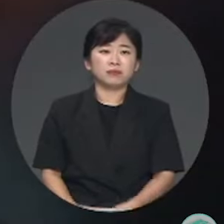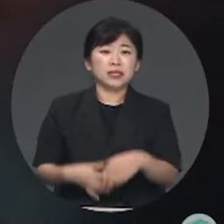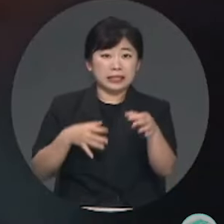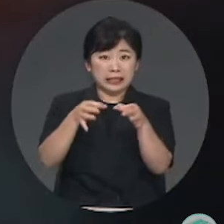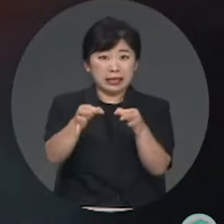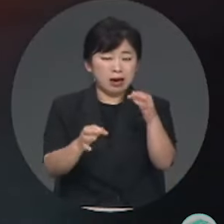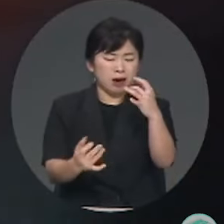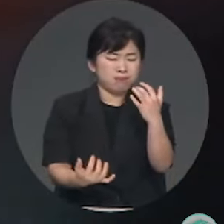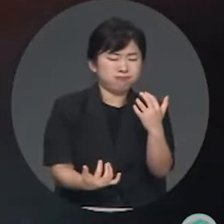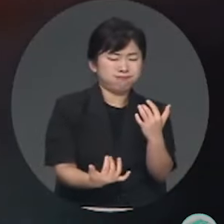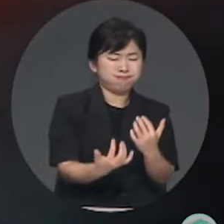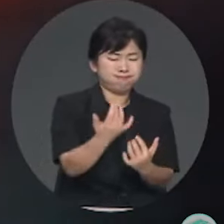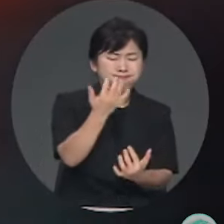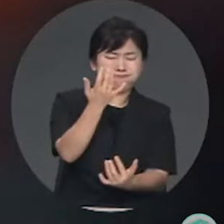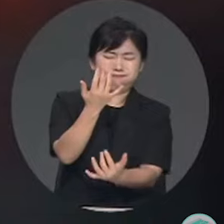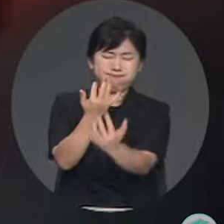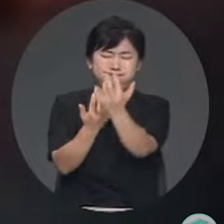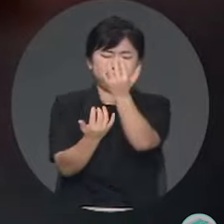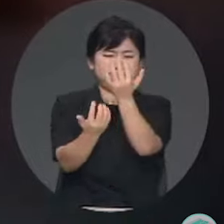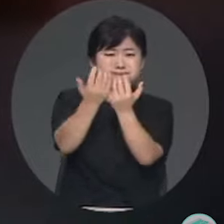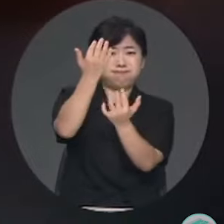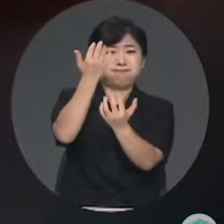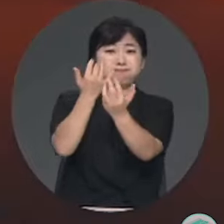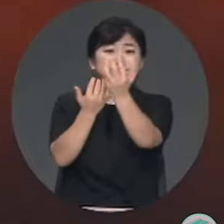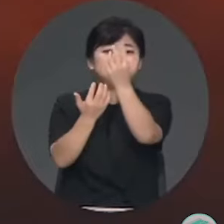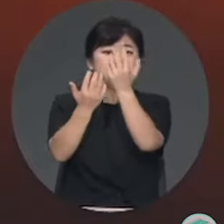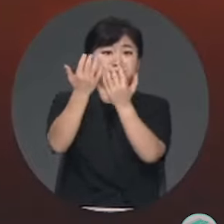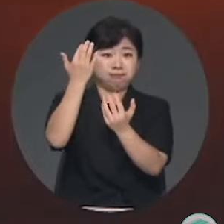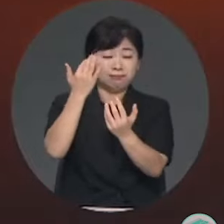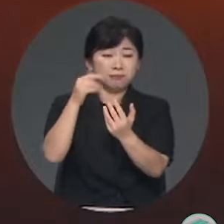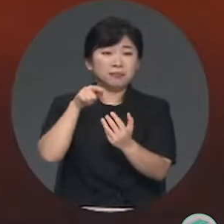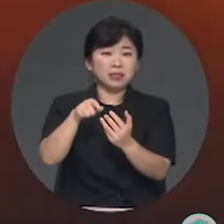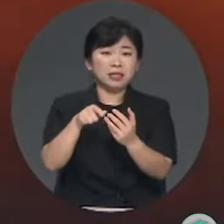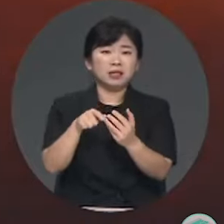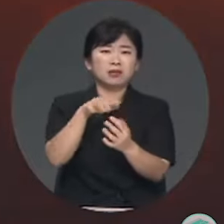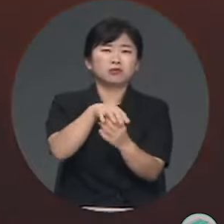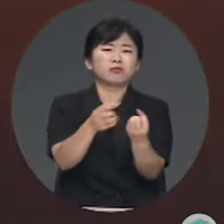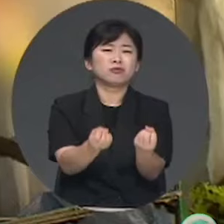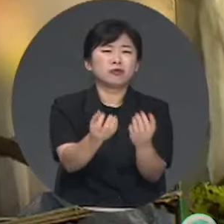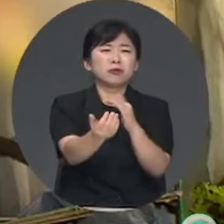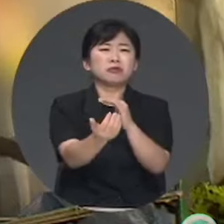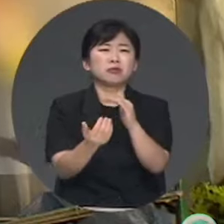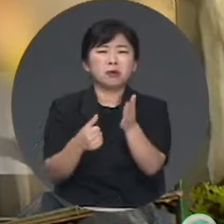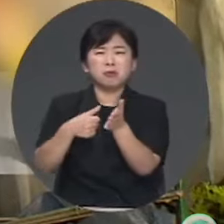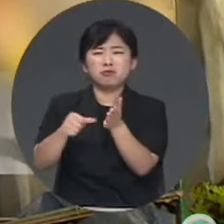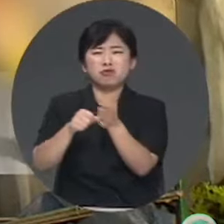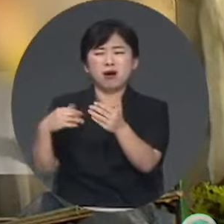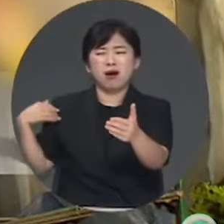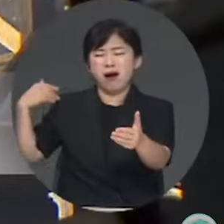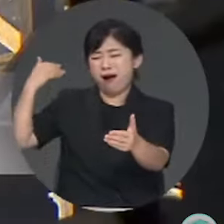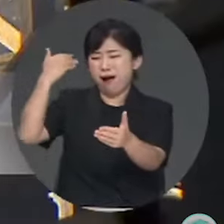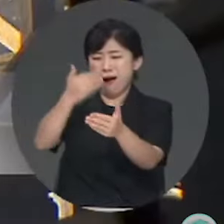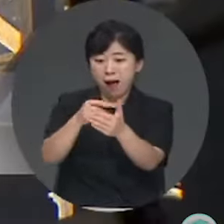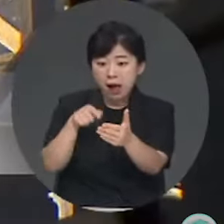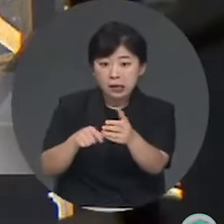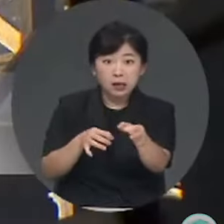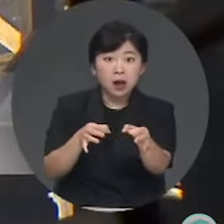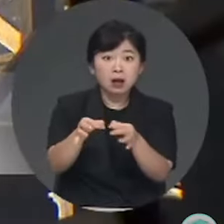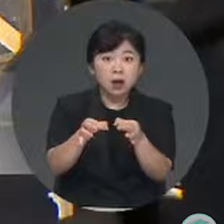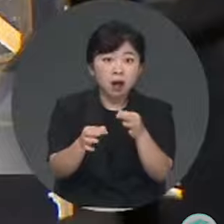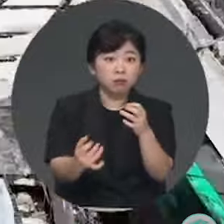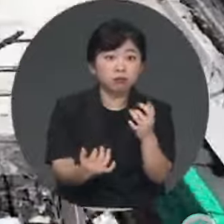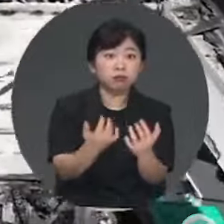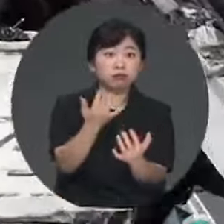시장 점포 위로 시뻘건 불길이 솟아오릅니다. 추석 대목 장사를 위해 상품을 잔뜩 쌓아놨던 청과시장에서 불이